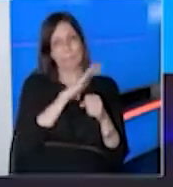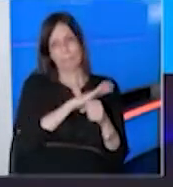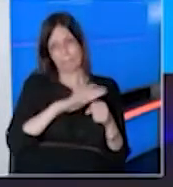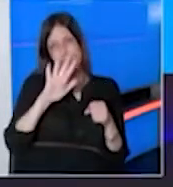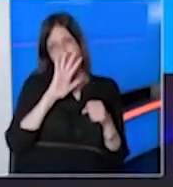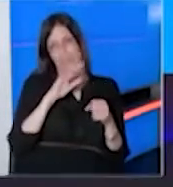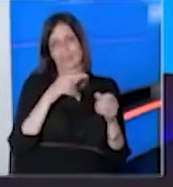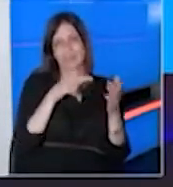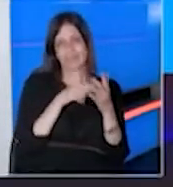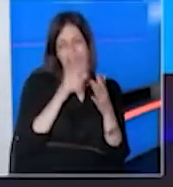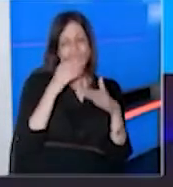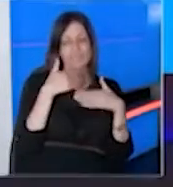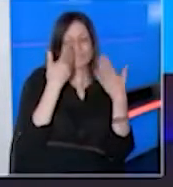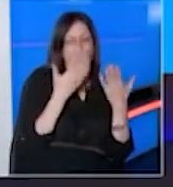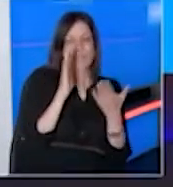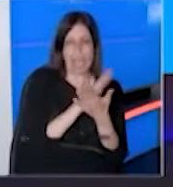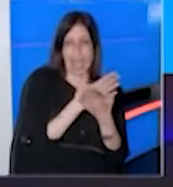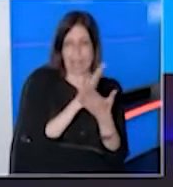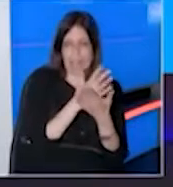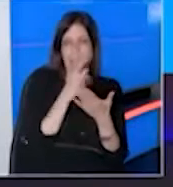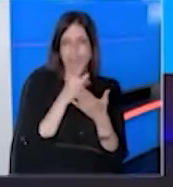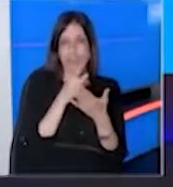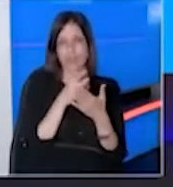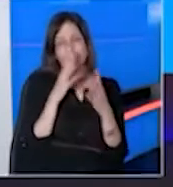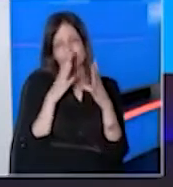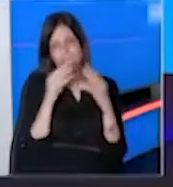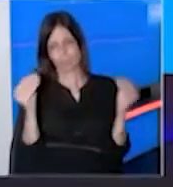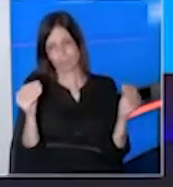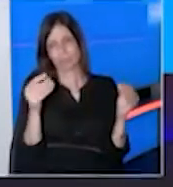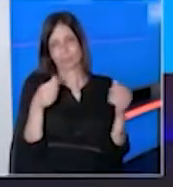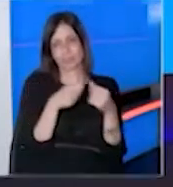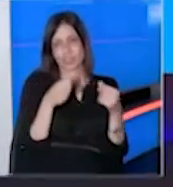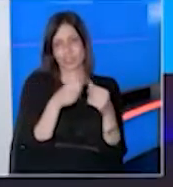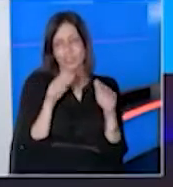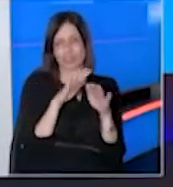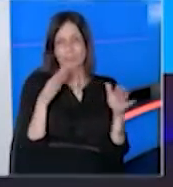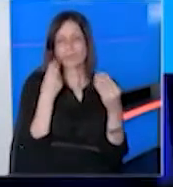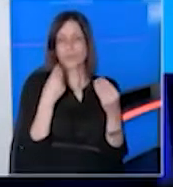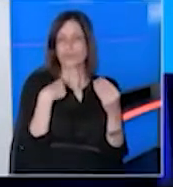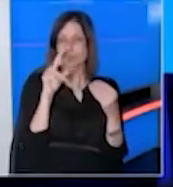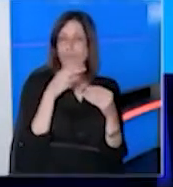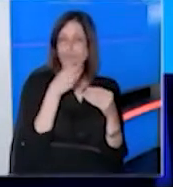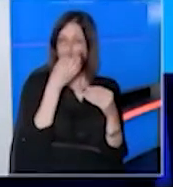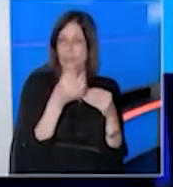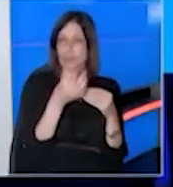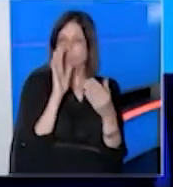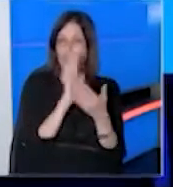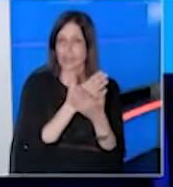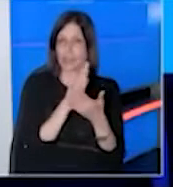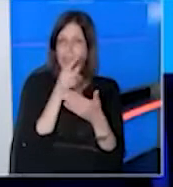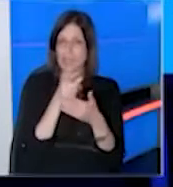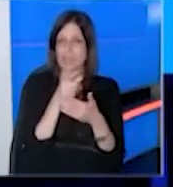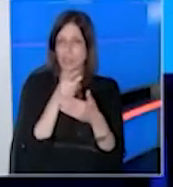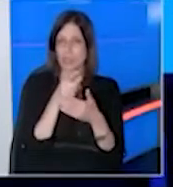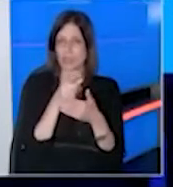אוקיי? ולכן הוא קצה על ההחלטה, שההחלטה הזאת מוסמסה. באשר לשטח המחנה. יש לי רק שאלה ברשותך. ההחלטה הזו